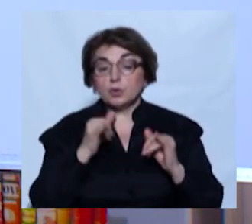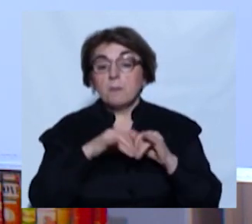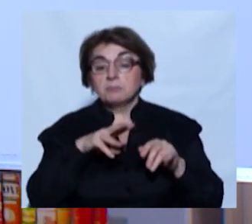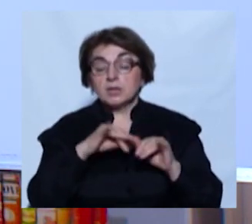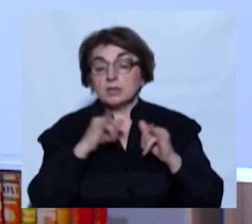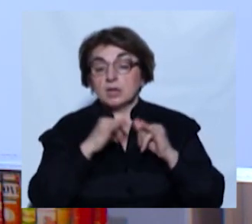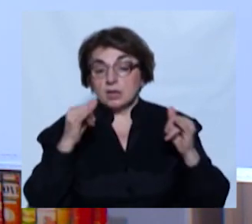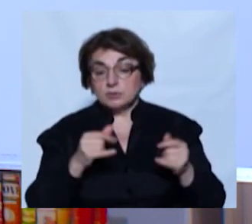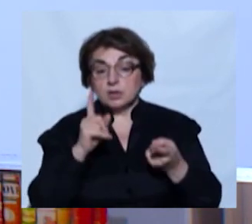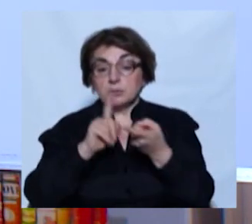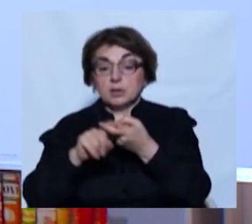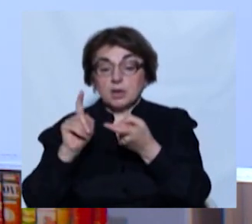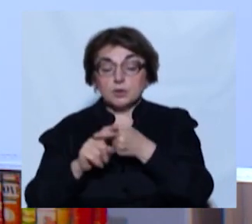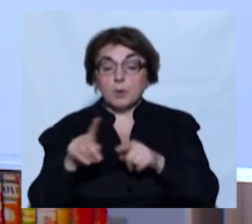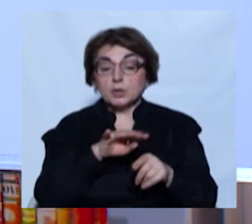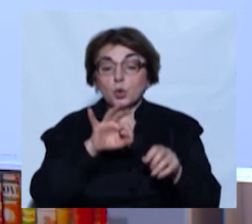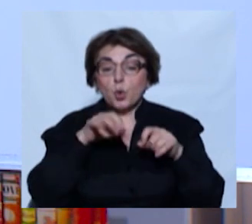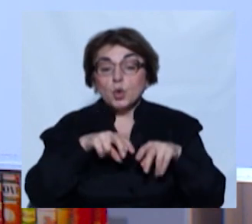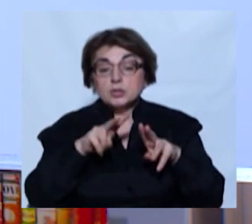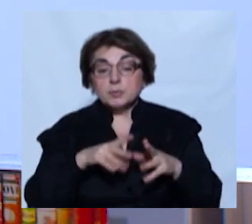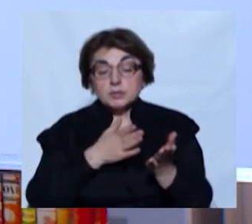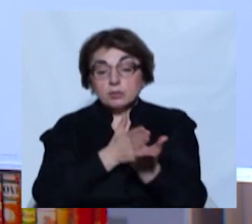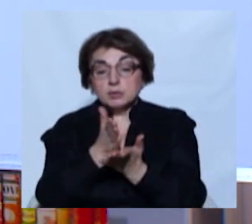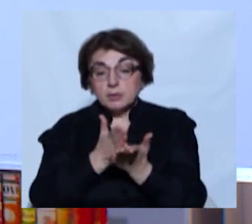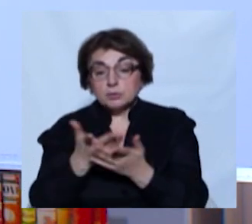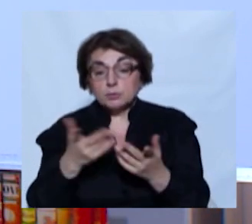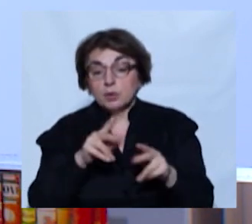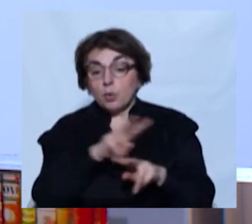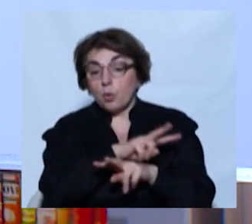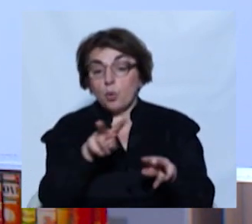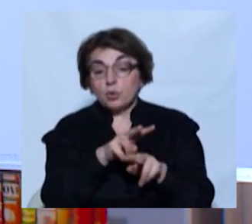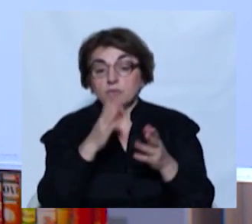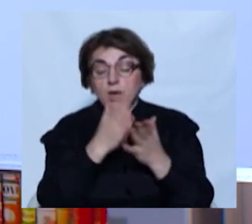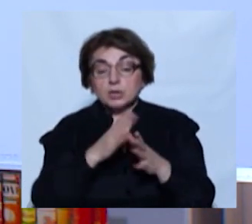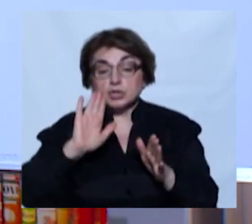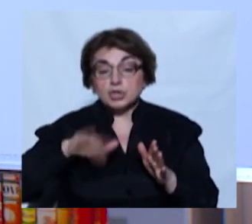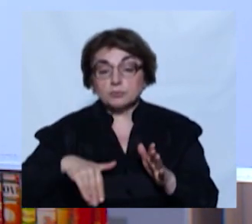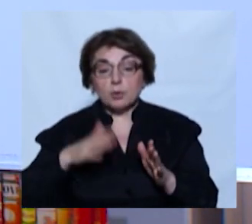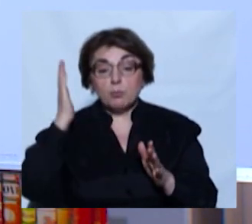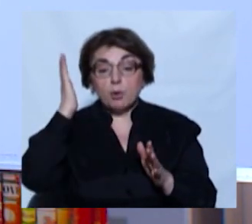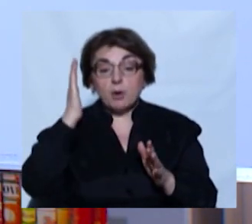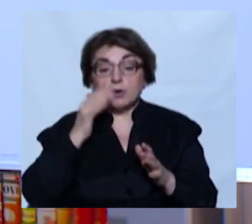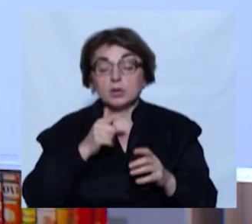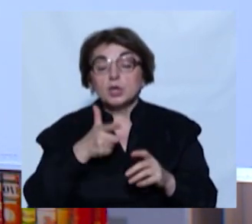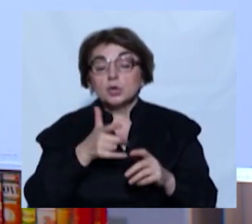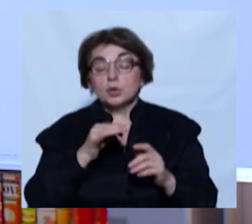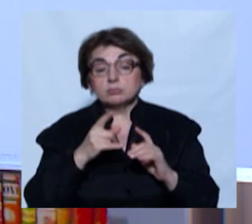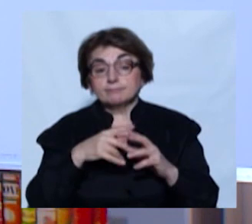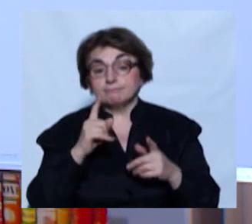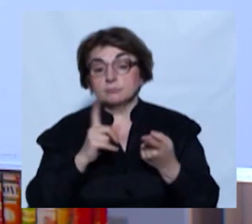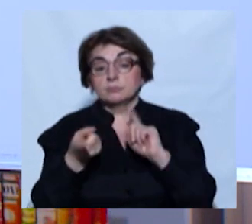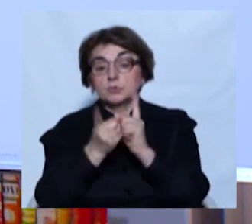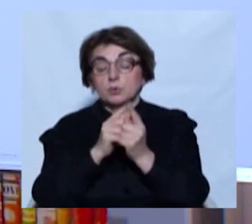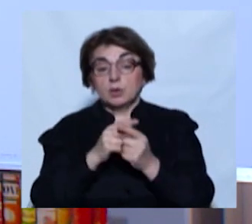იქ განხორციელებული კონკრეტული ქმედებები გავლენას ახდენს თავისთავად შემდგომში მომავალი გლობალური კლიმატის ცვლილების